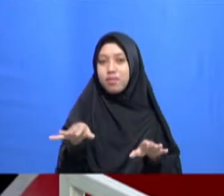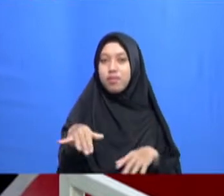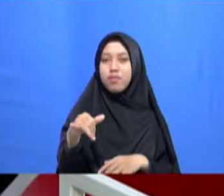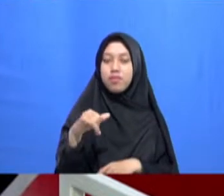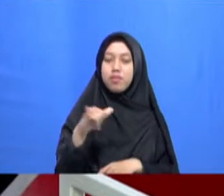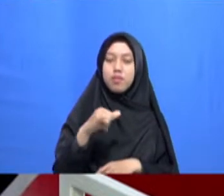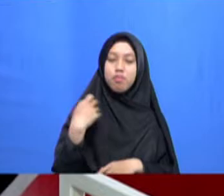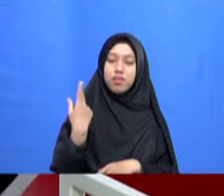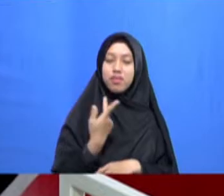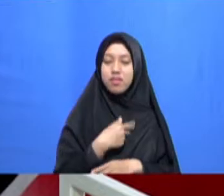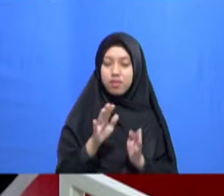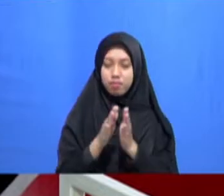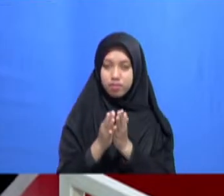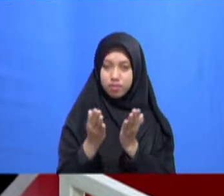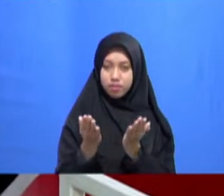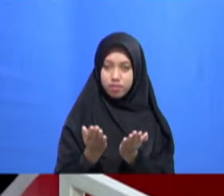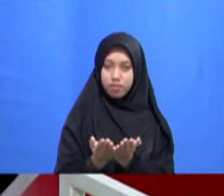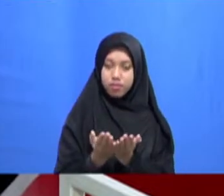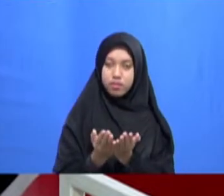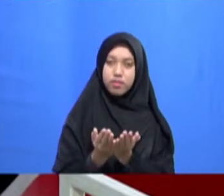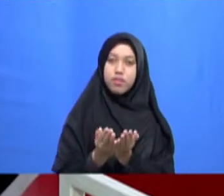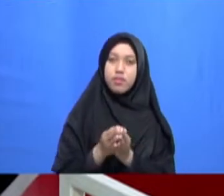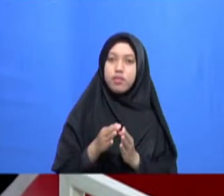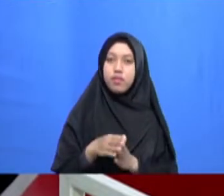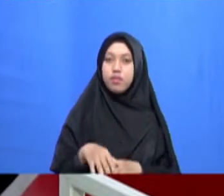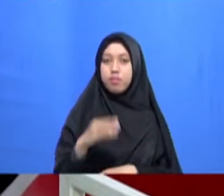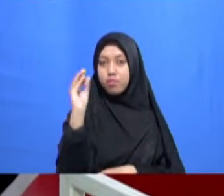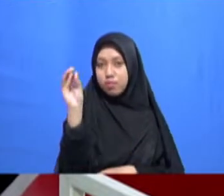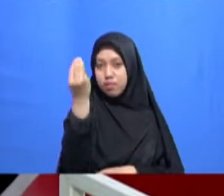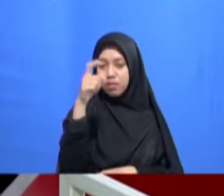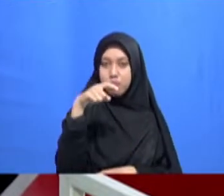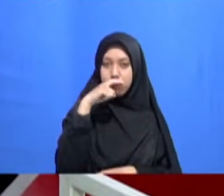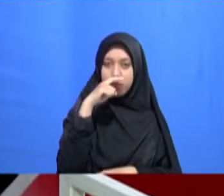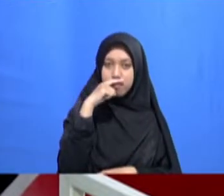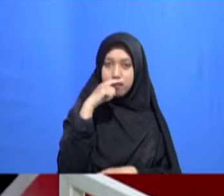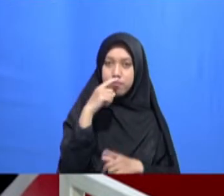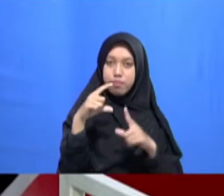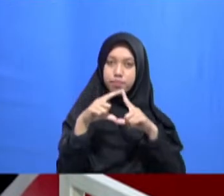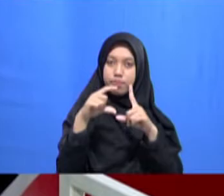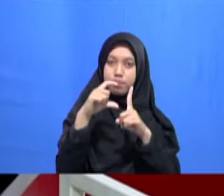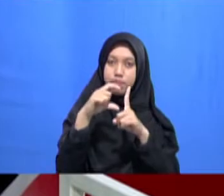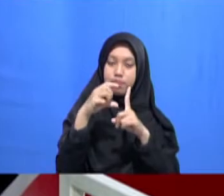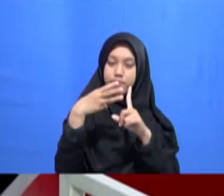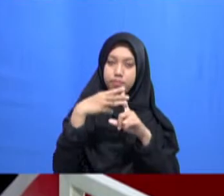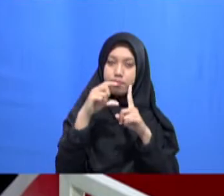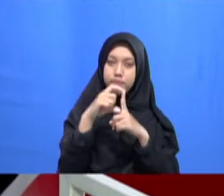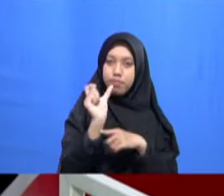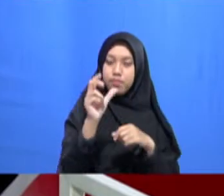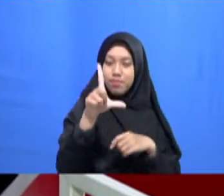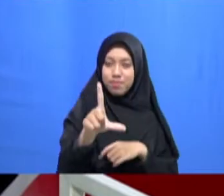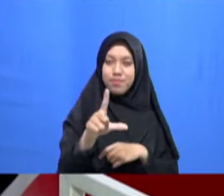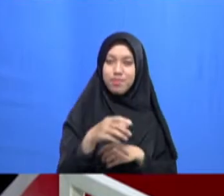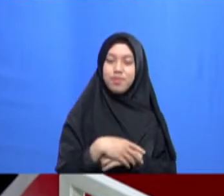kepala untuk berdoa sejenak, di mana doa kita pada hari ini akan dipimpin oleh Bapak Abdul Muthalib SH. Kepada Bapak, disilahkan.